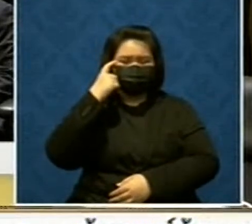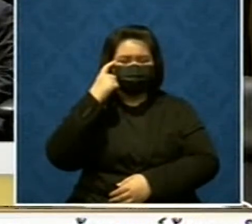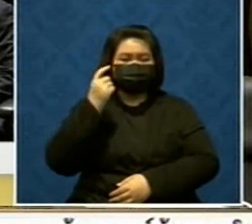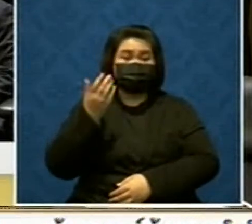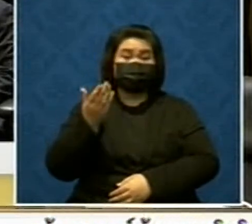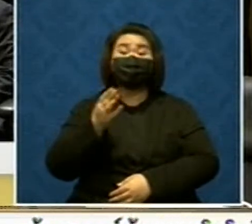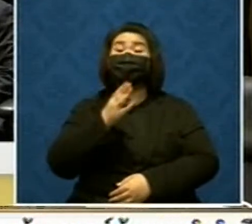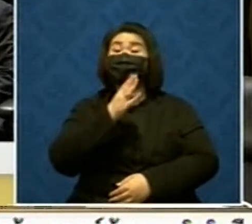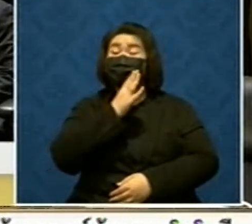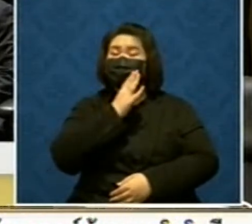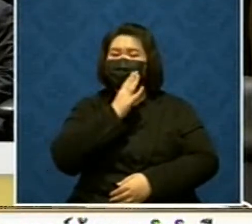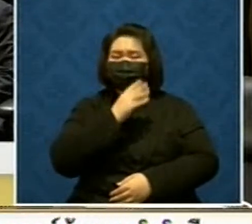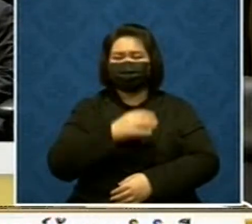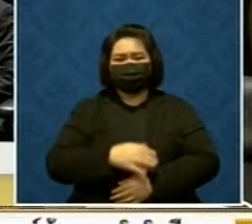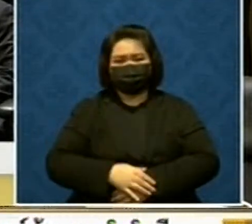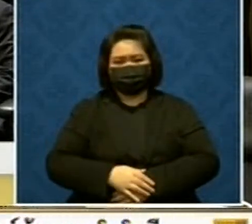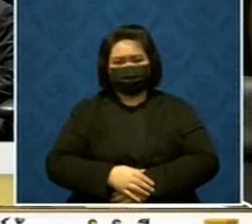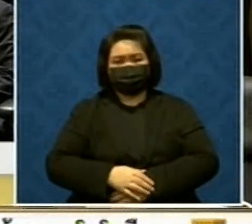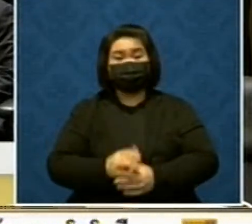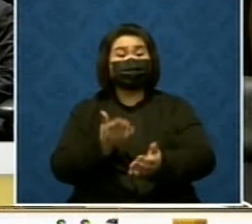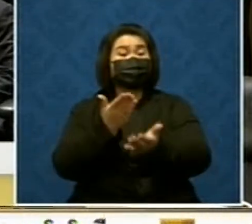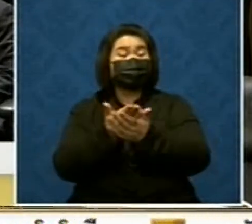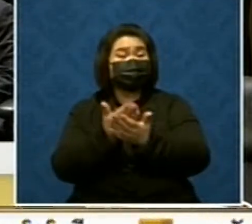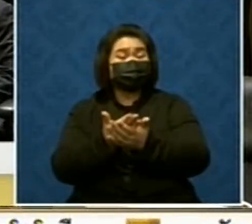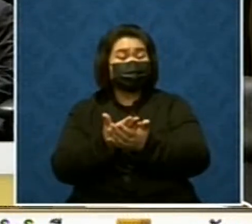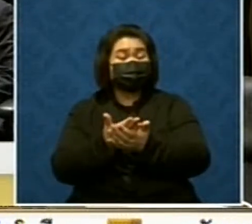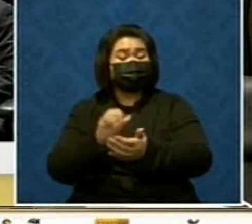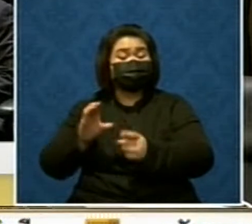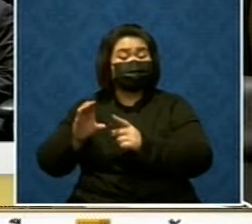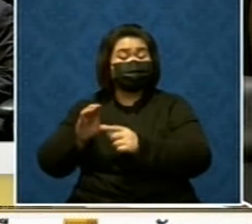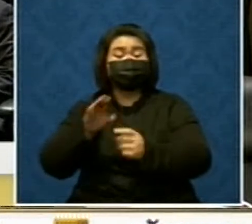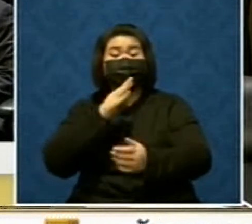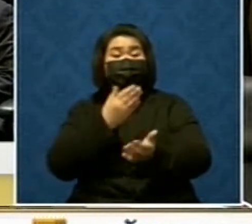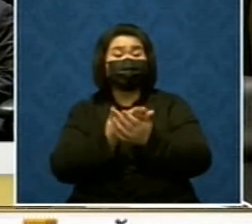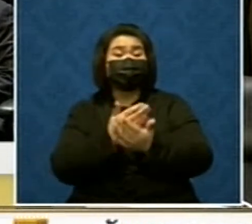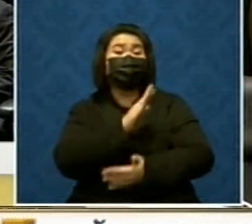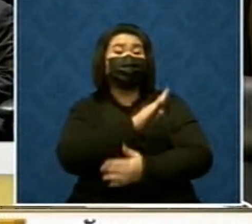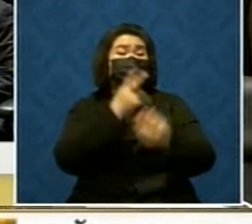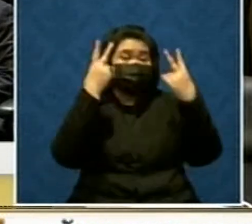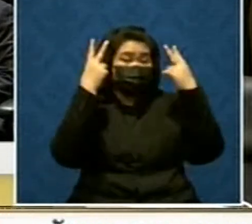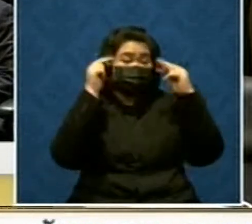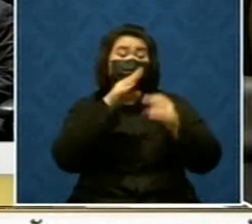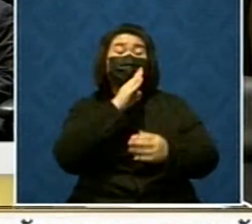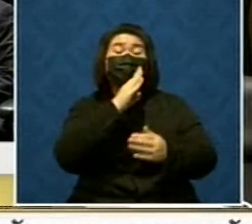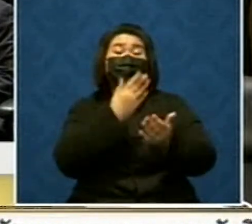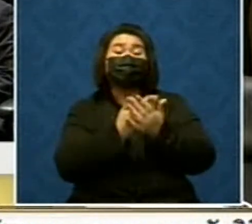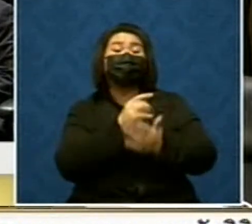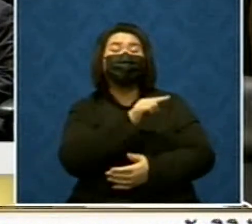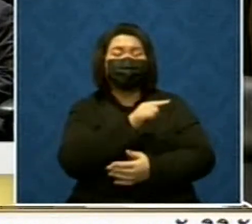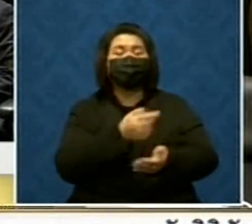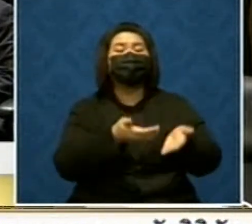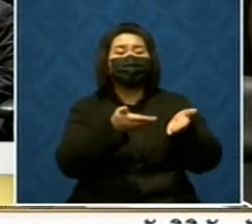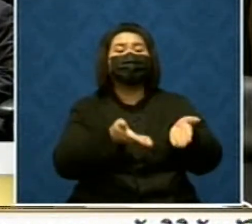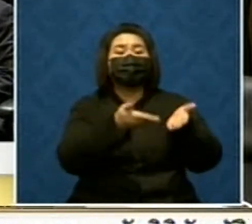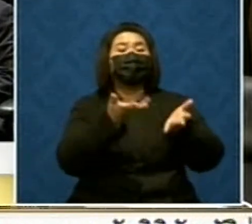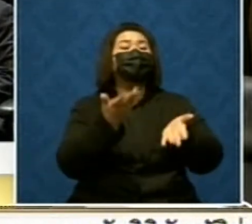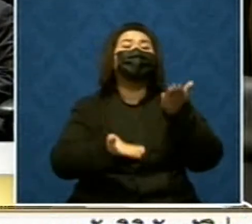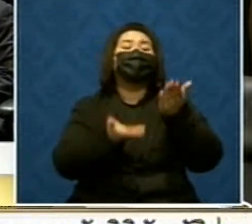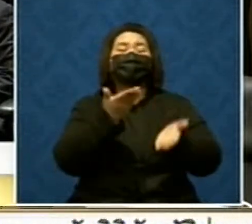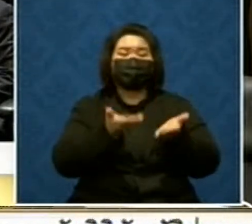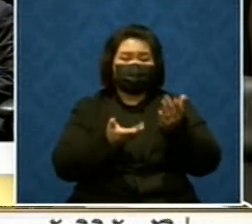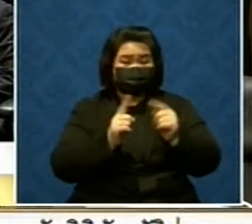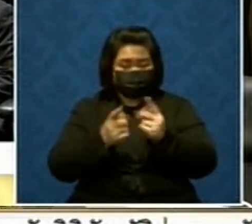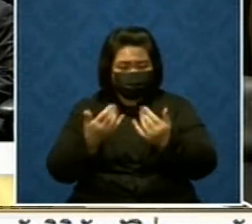ถ้าเงินที่จ้างตำรวจเหล่านั้นเป็นเงินส่วนตัวของพลเอกประยุทธ์ผมไม่พูดหรอกครับ